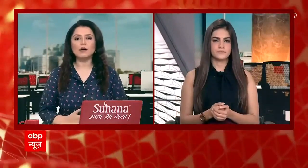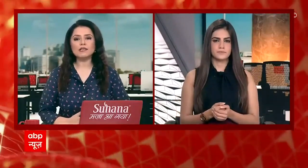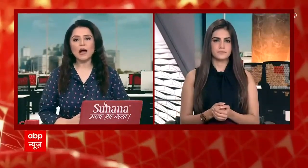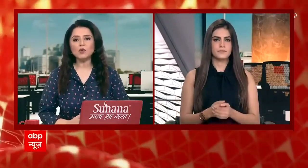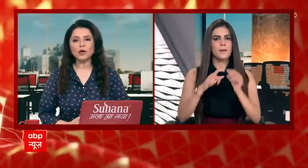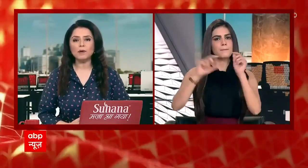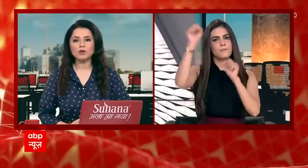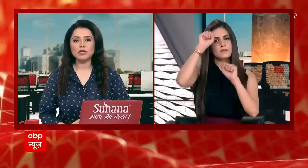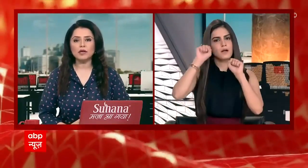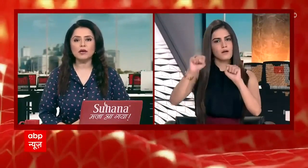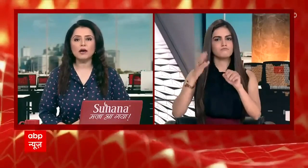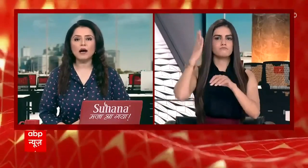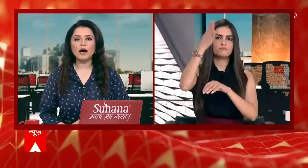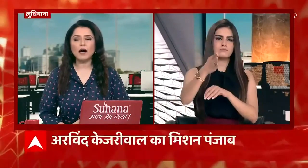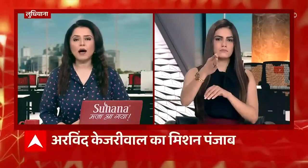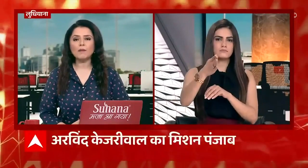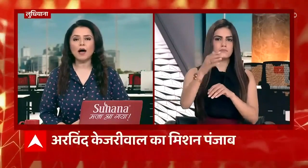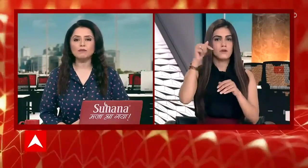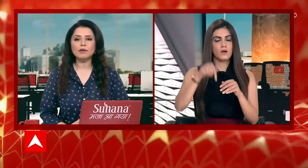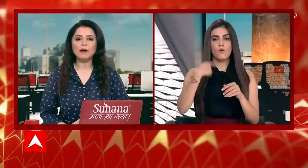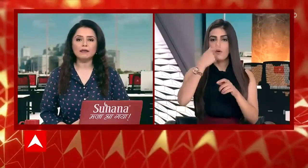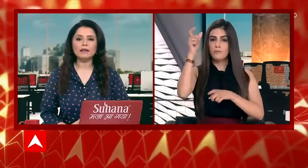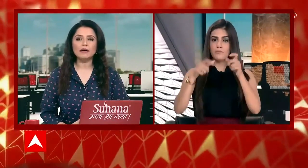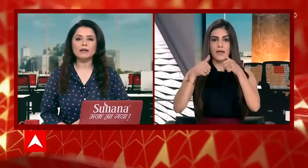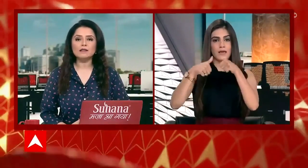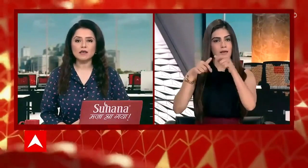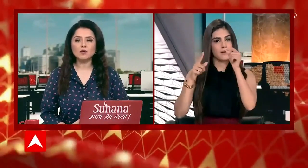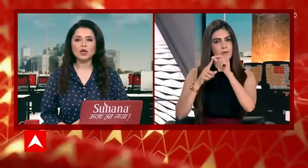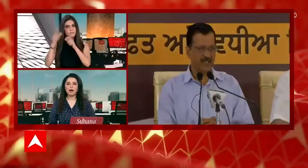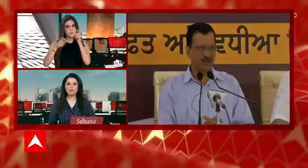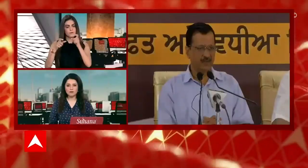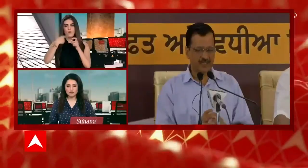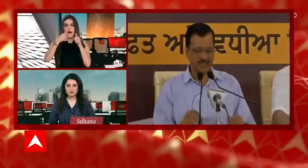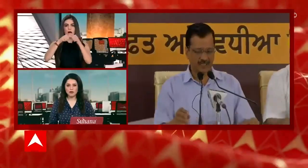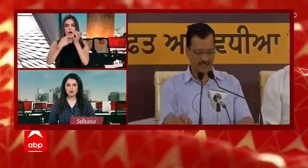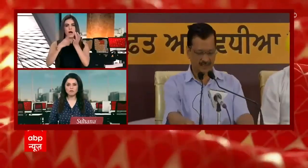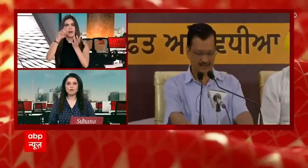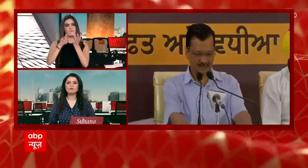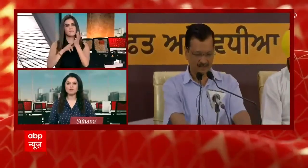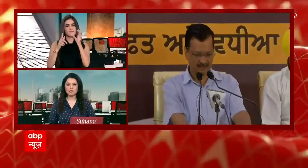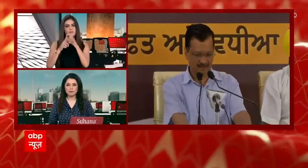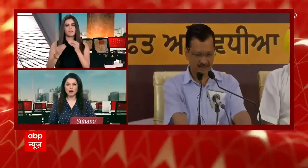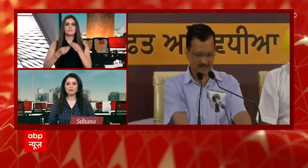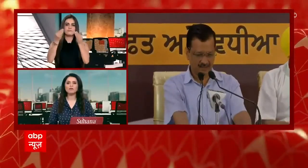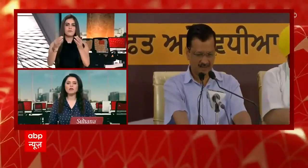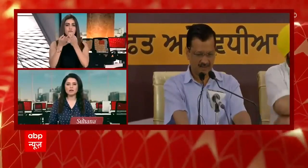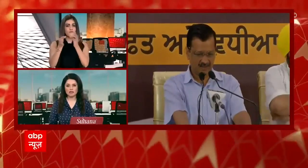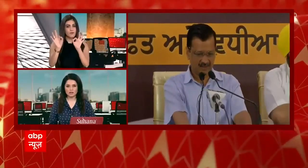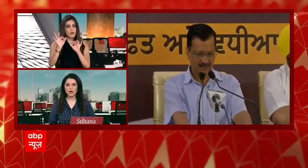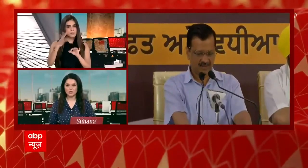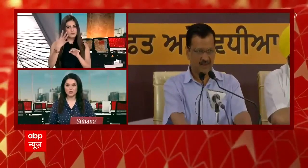खबर पंजाब दौरे पर पहुंचे आम आदमी पार्टी के संयोजक अरविंद केजरीवाल ने बिजली के